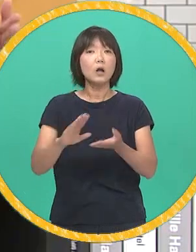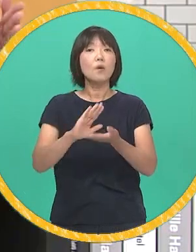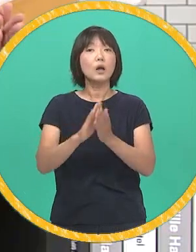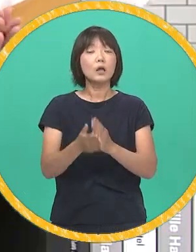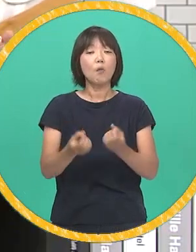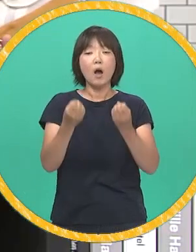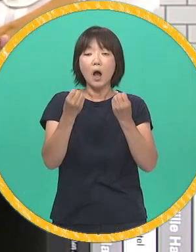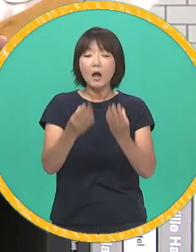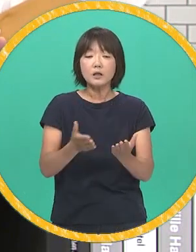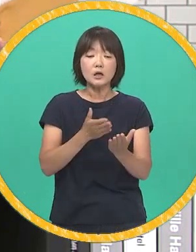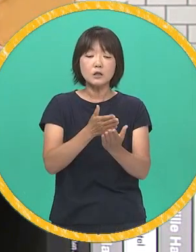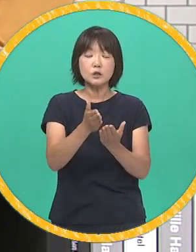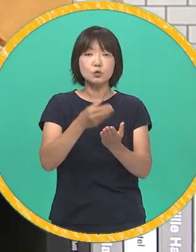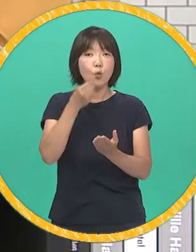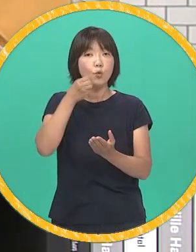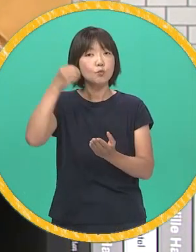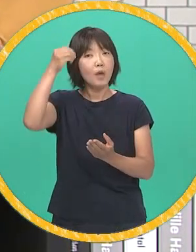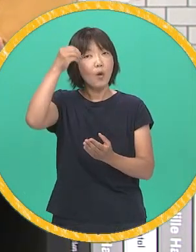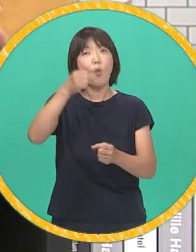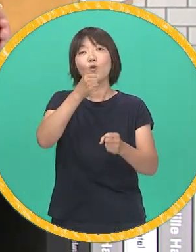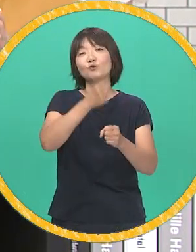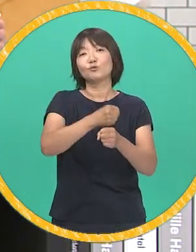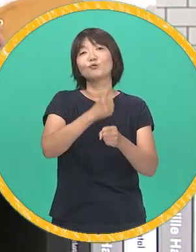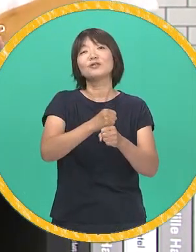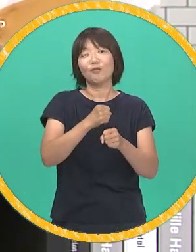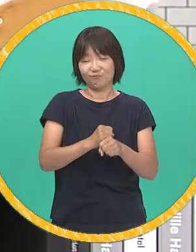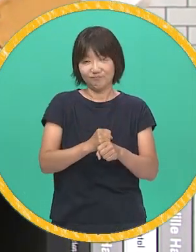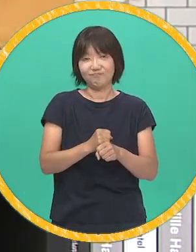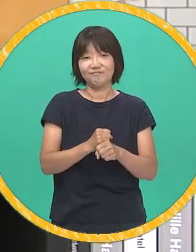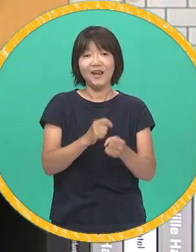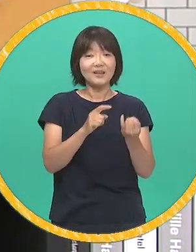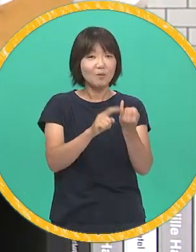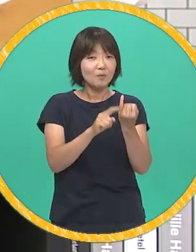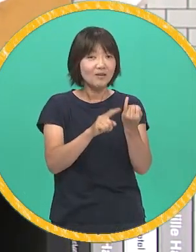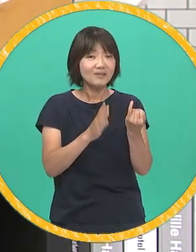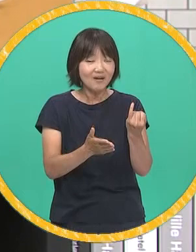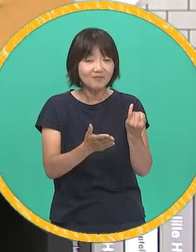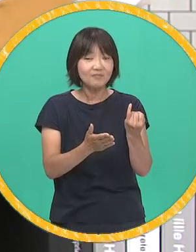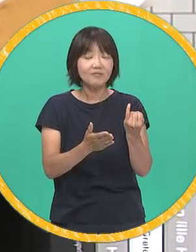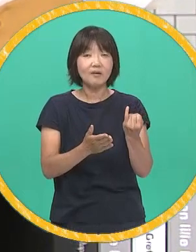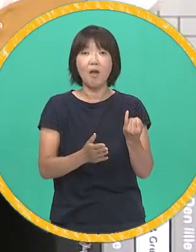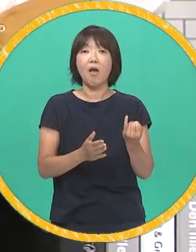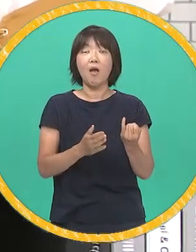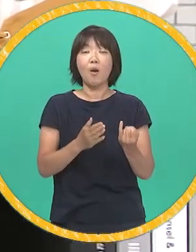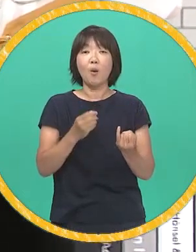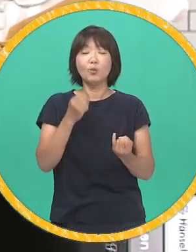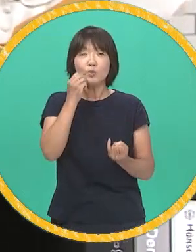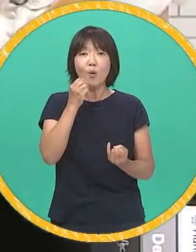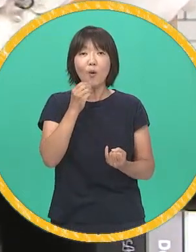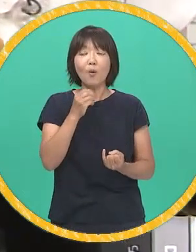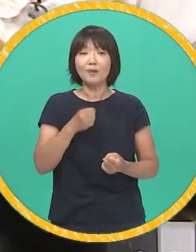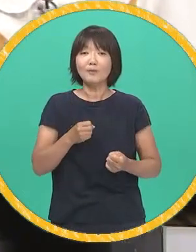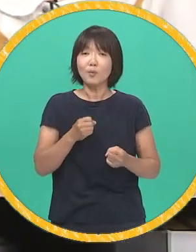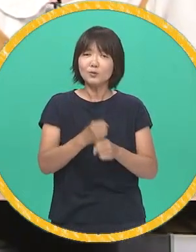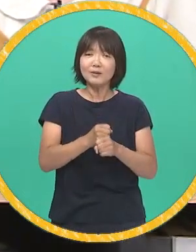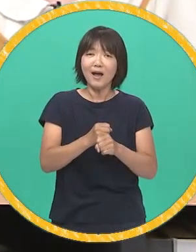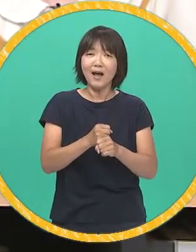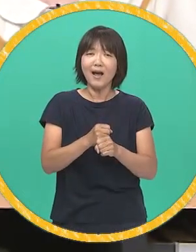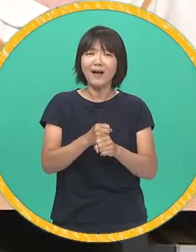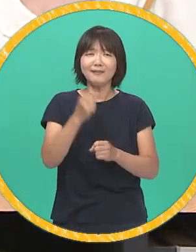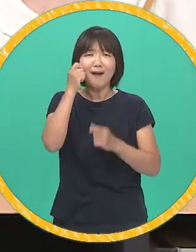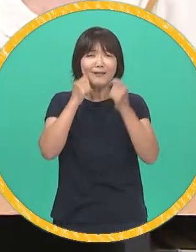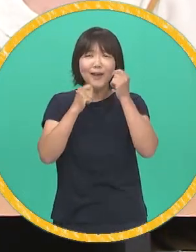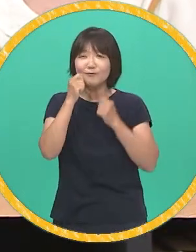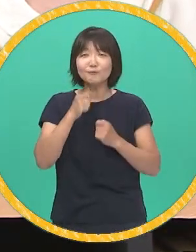新たの瀕死の上が誕生したんですよね久本雅美さんじゃあ跳んでましたアケ